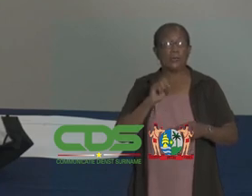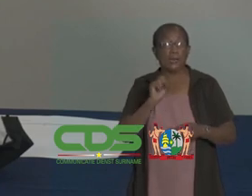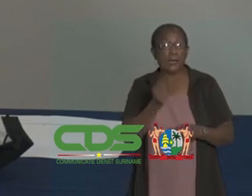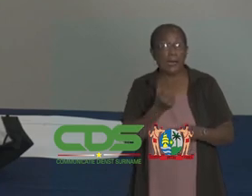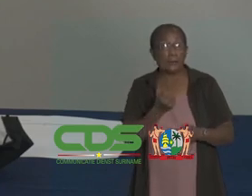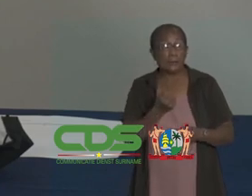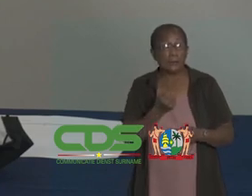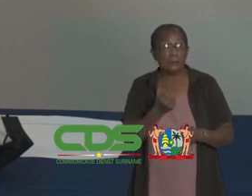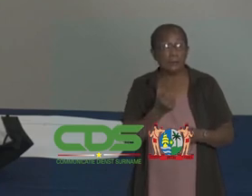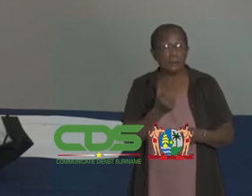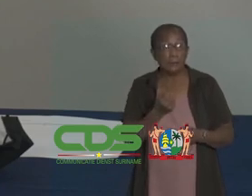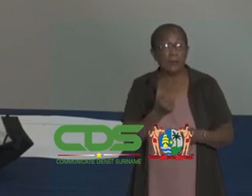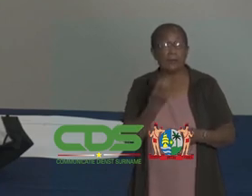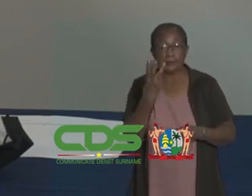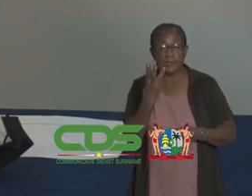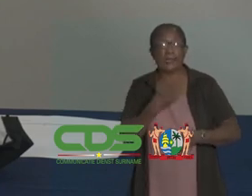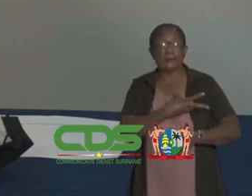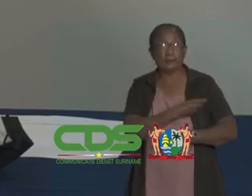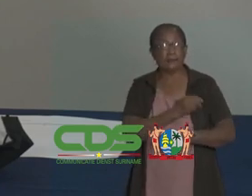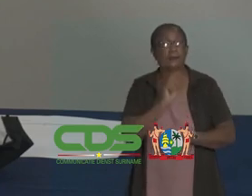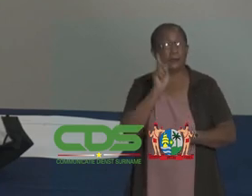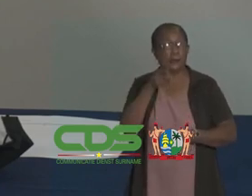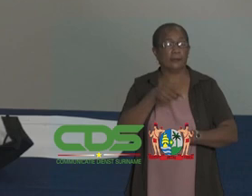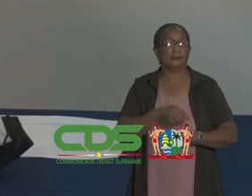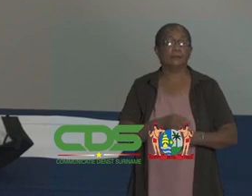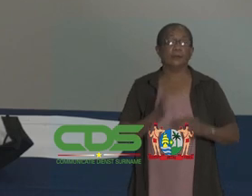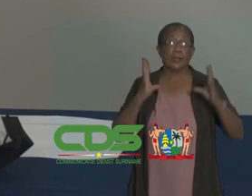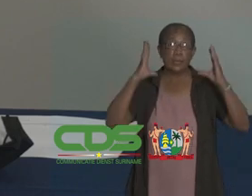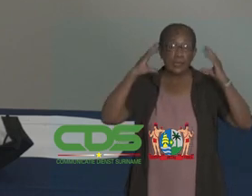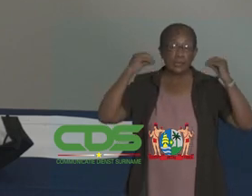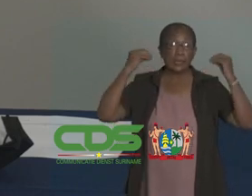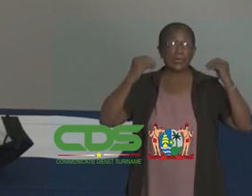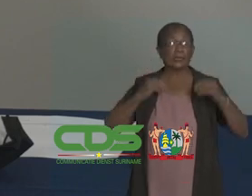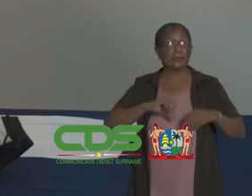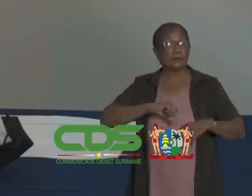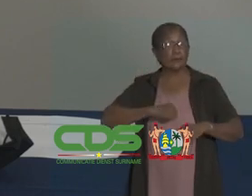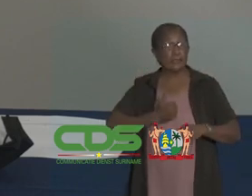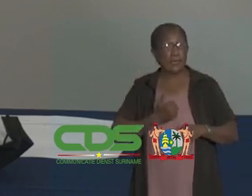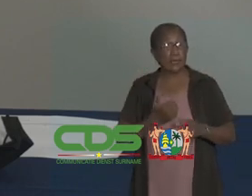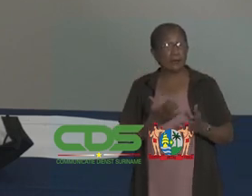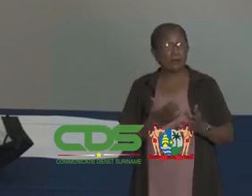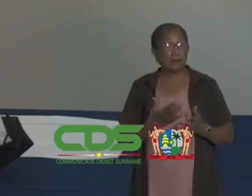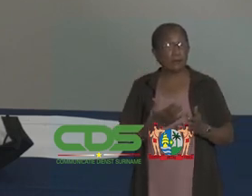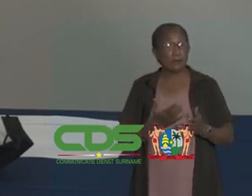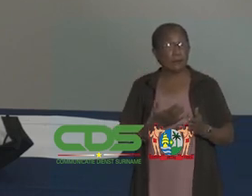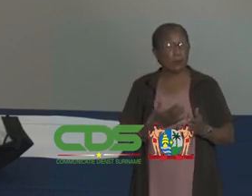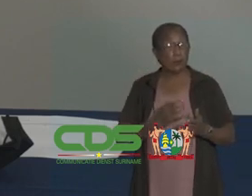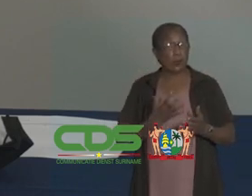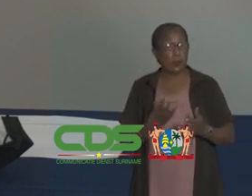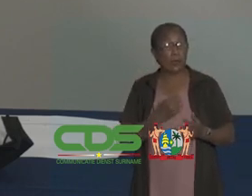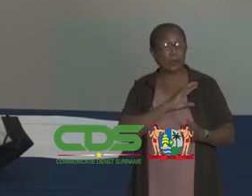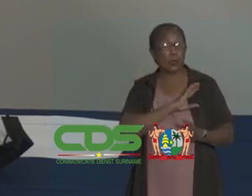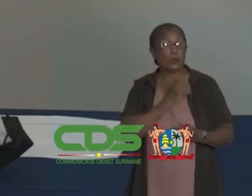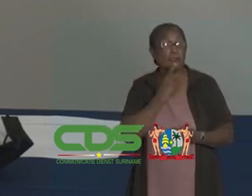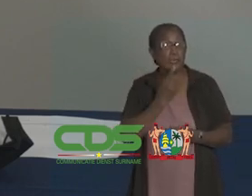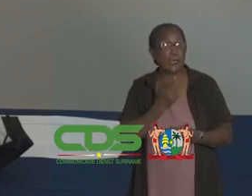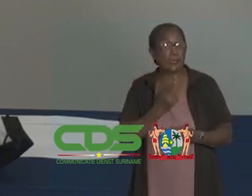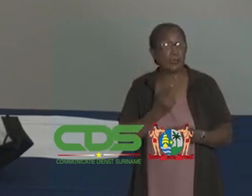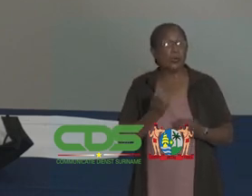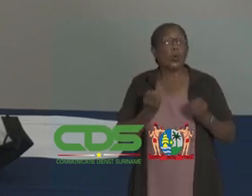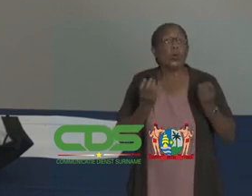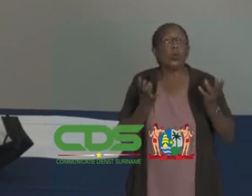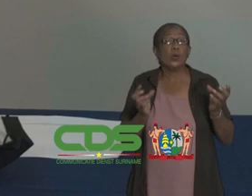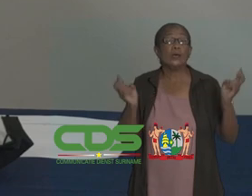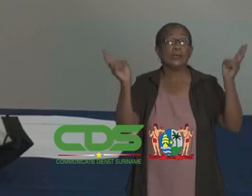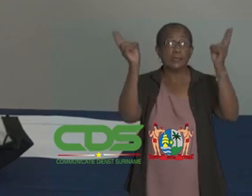voor een booster. Nederland heeft zelfs, daar wil ik ook maar mee aangeven hoe er